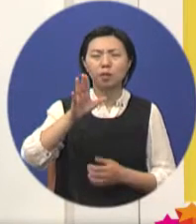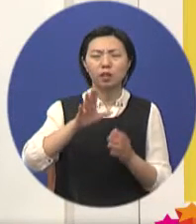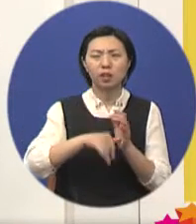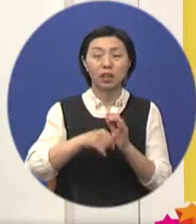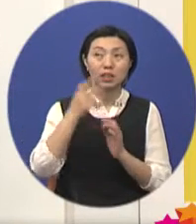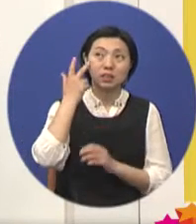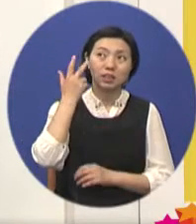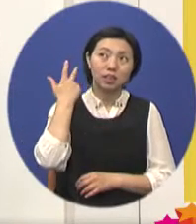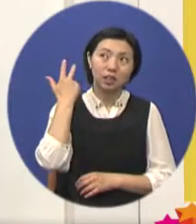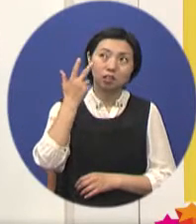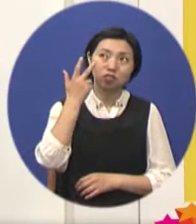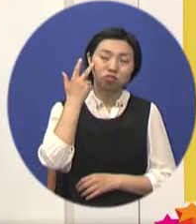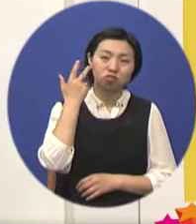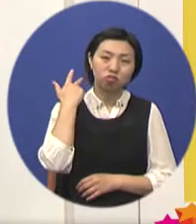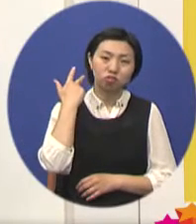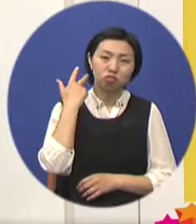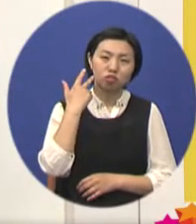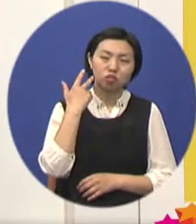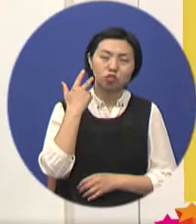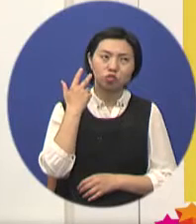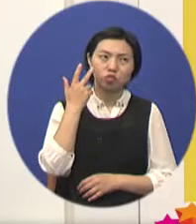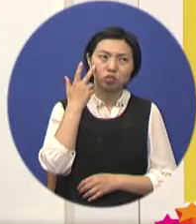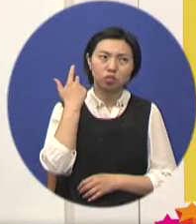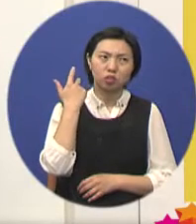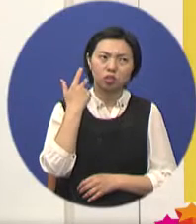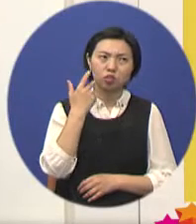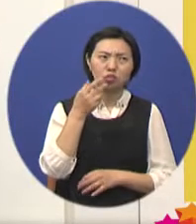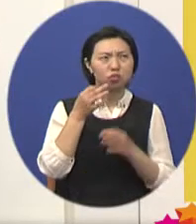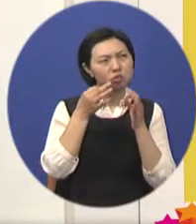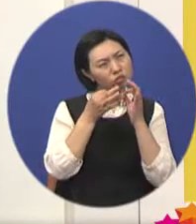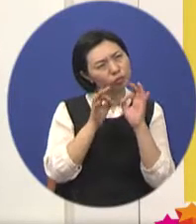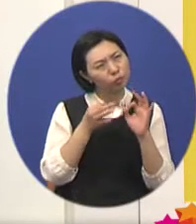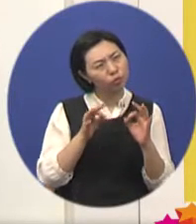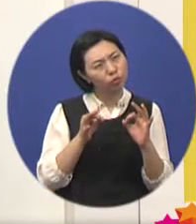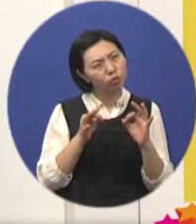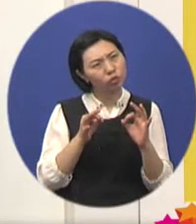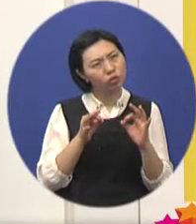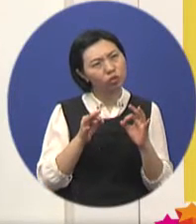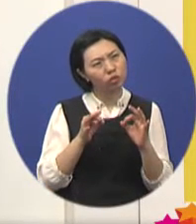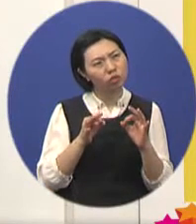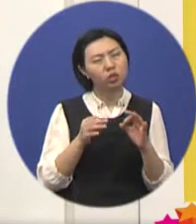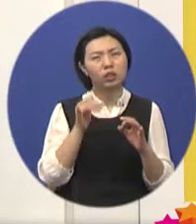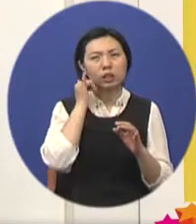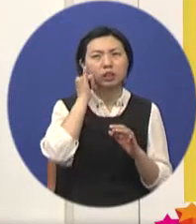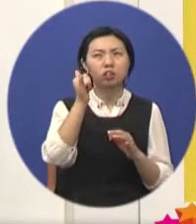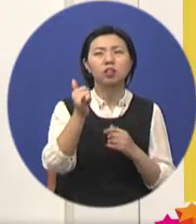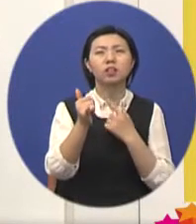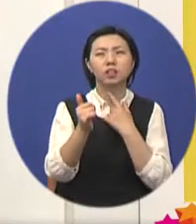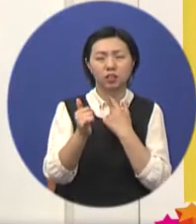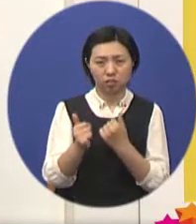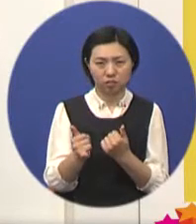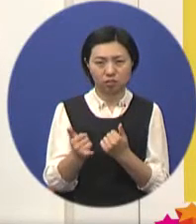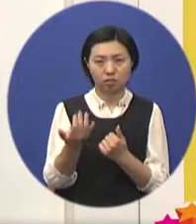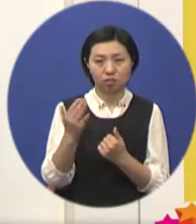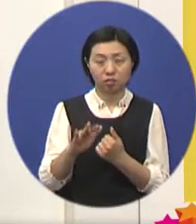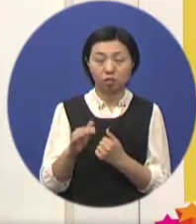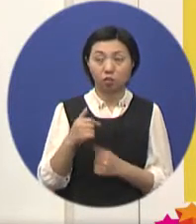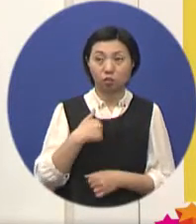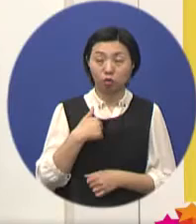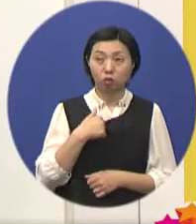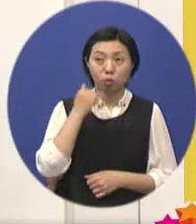지난주 예. 그러니까 화요일 아직 금요일인지 했는데 네. 그날에 왜 제가